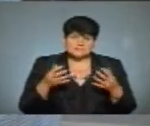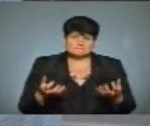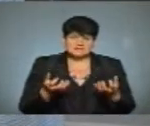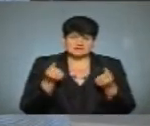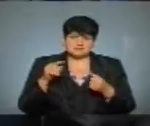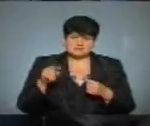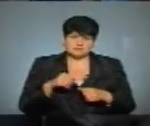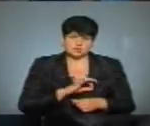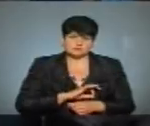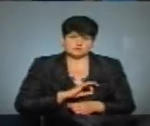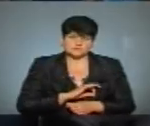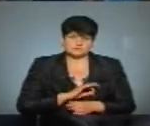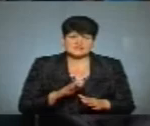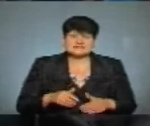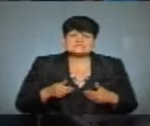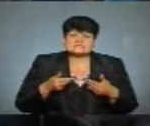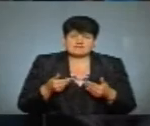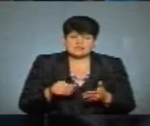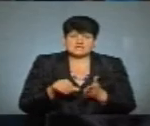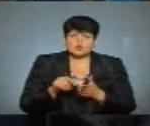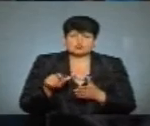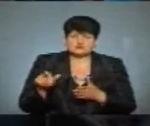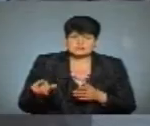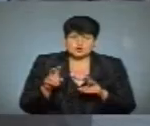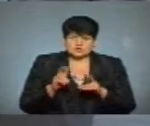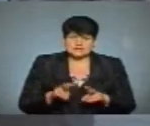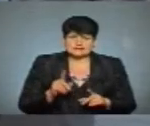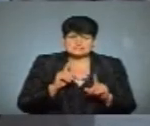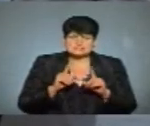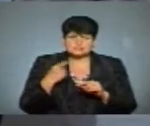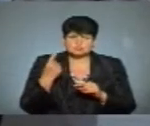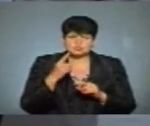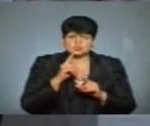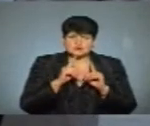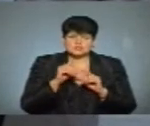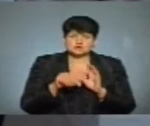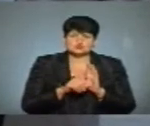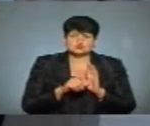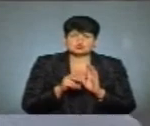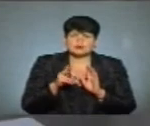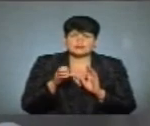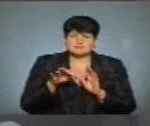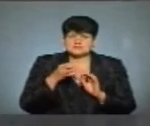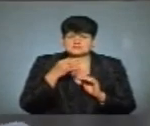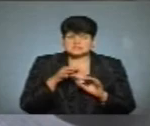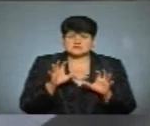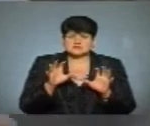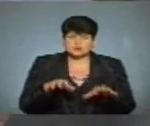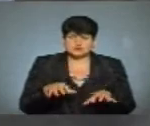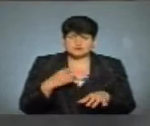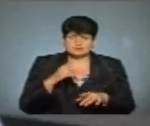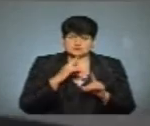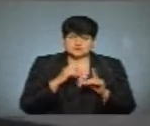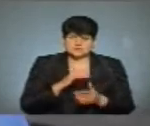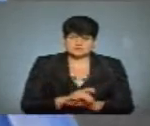вимоги профспілок. Звернення учасників акції розглянуть на сесії обласної ради 6 липня, розповів голова обласної ради Віктор